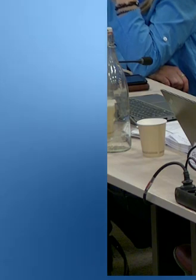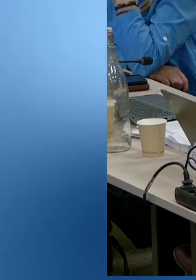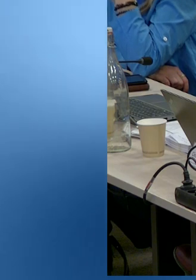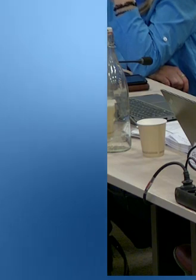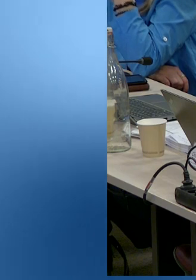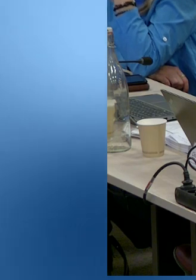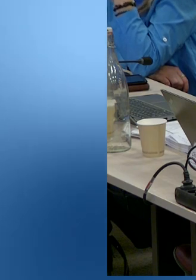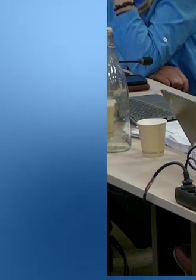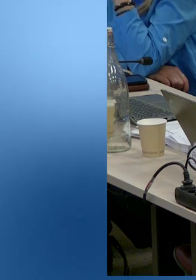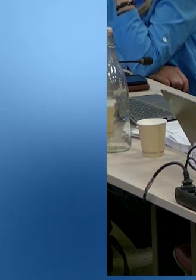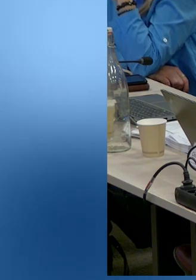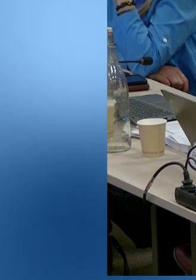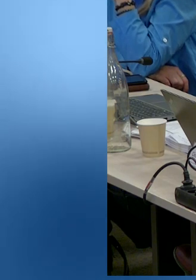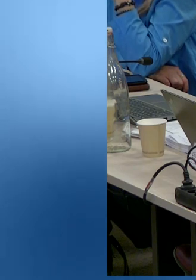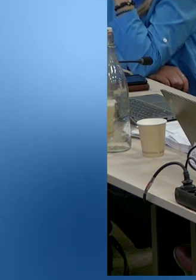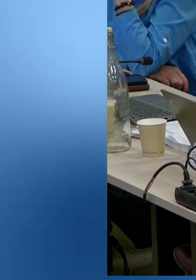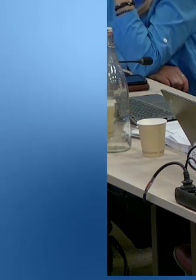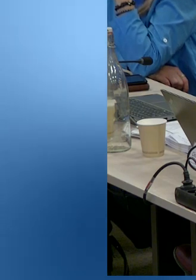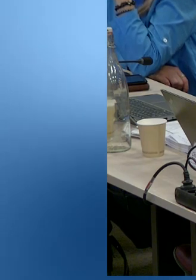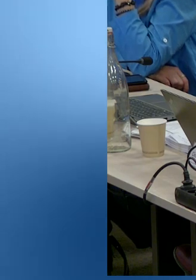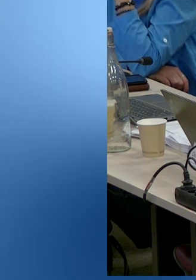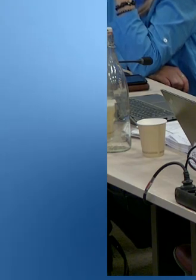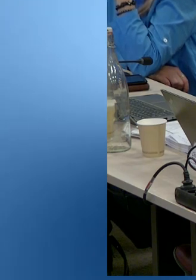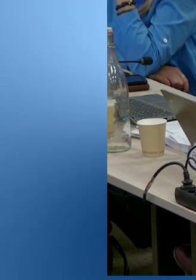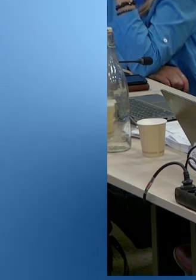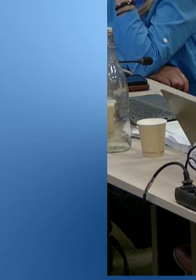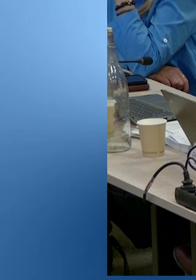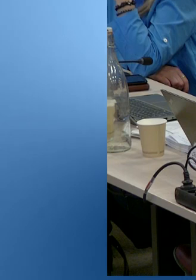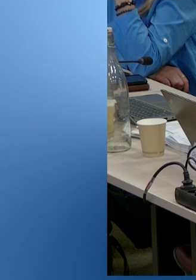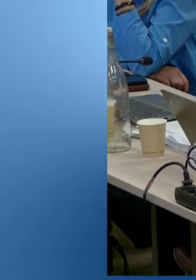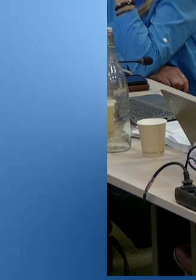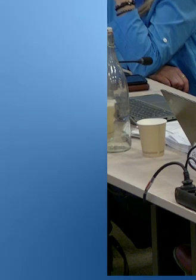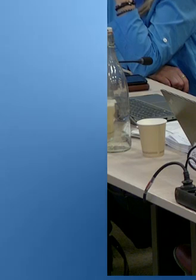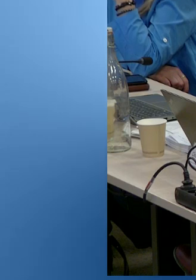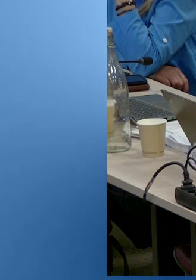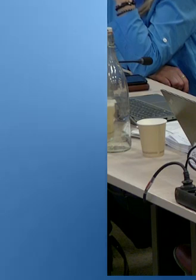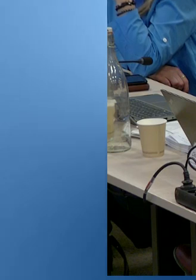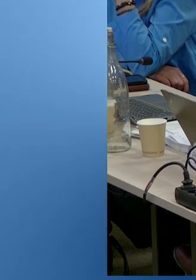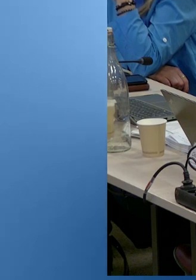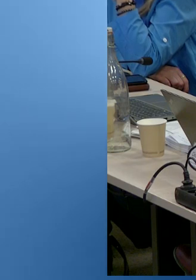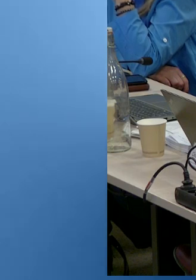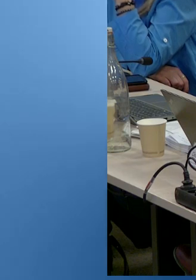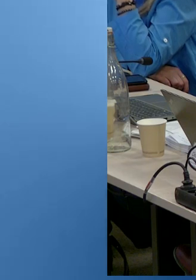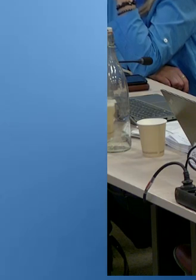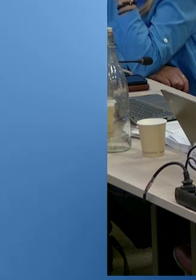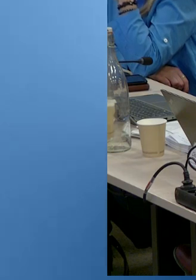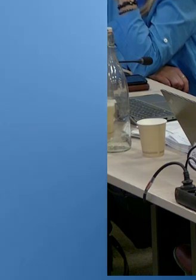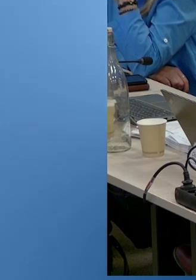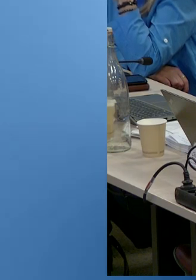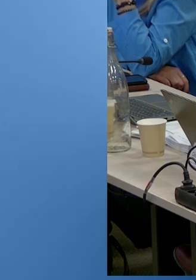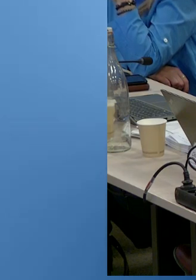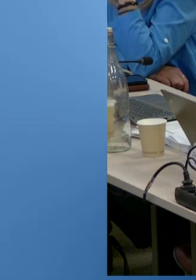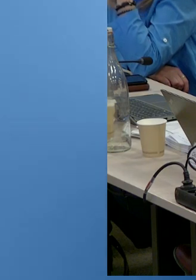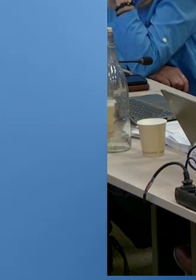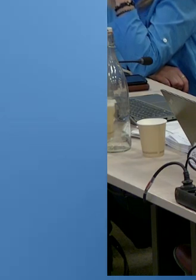notamment au calendrier qu'on sousentend dans le euh le rapport euh sur le développement durable évoqué plusutôt où